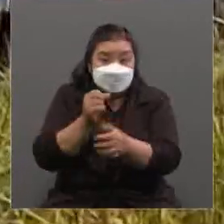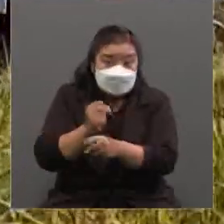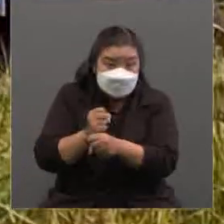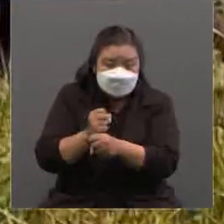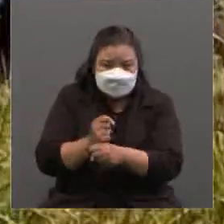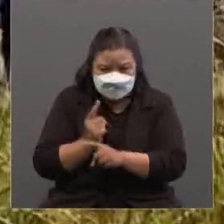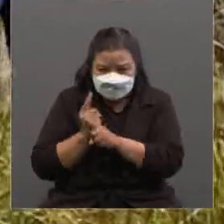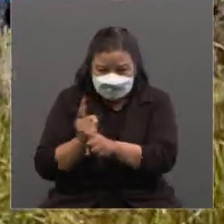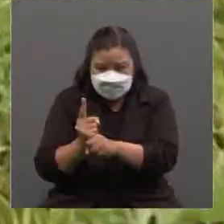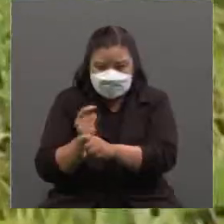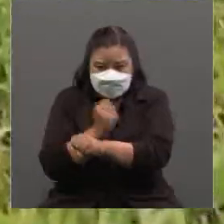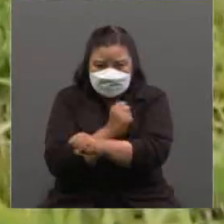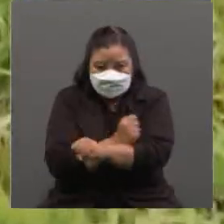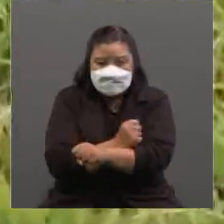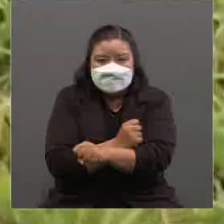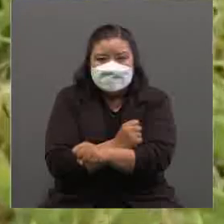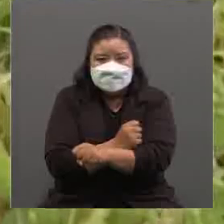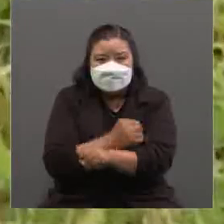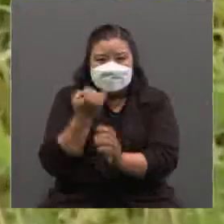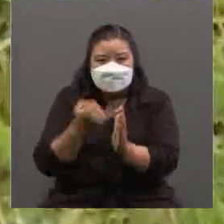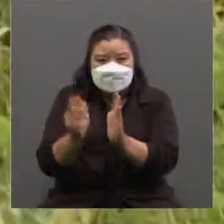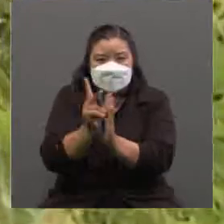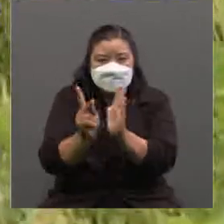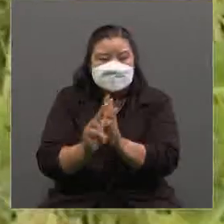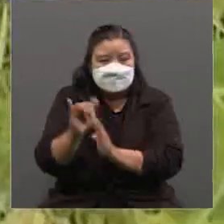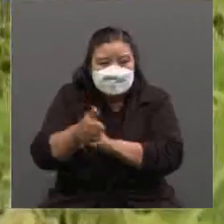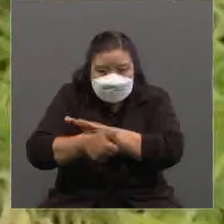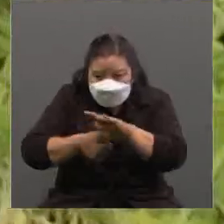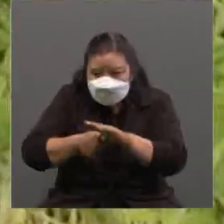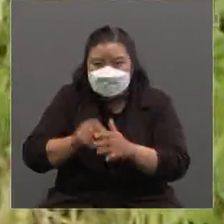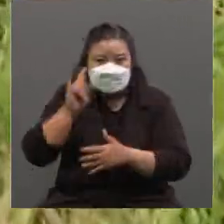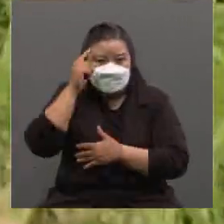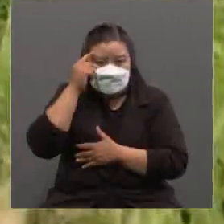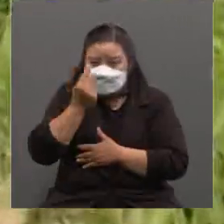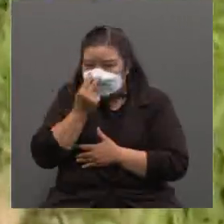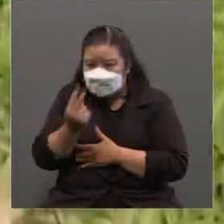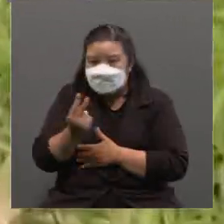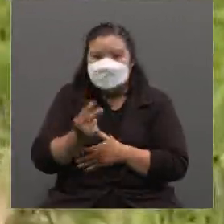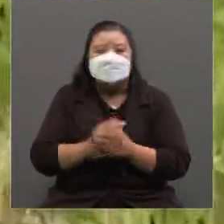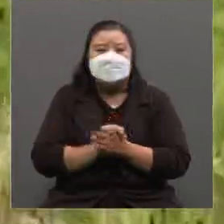การค้าแรงงานข้ามชาติอันนี้นะครับเพราะเชื่อว่าอาจจะยังหลบซ่อนตัวอยู่ในพื้นที่นี่แหละครับ